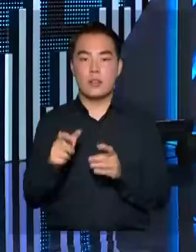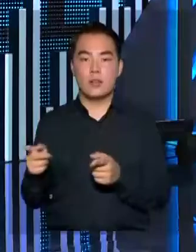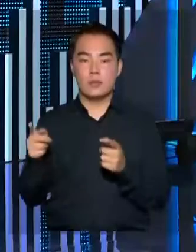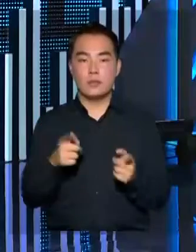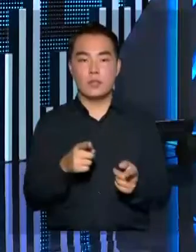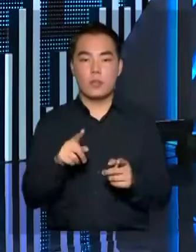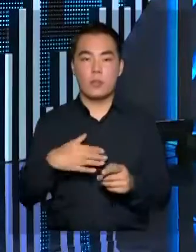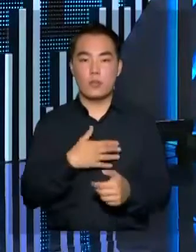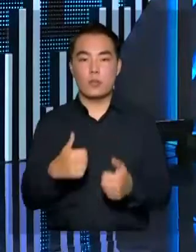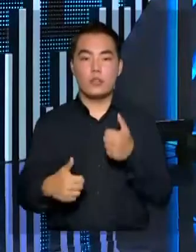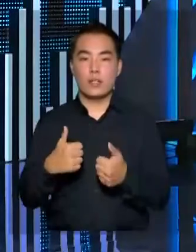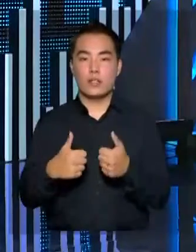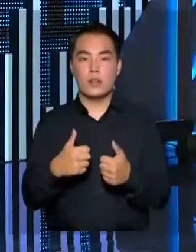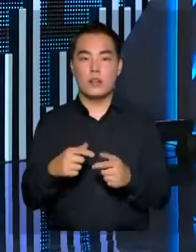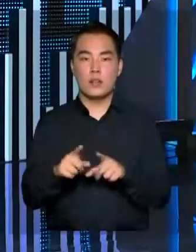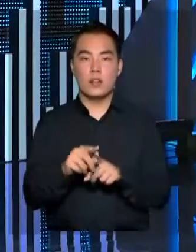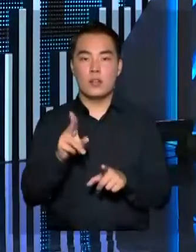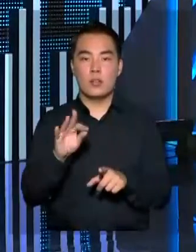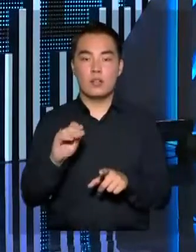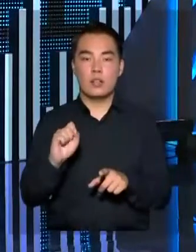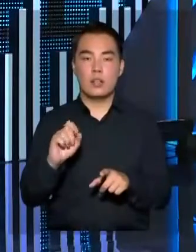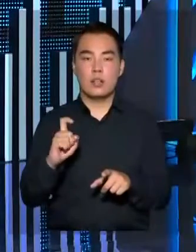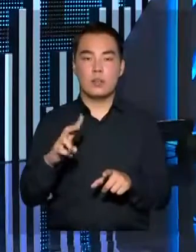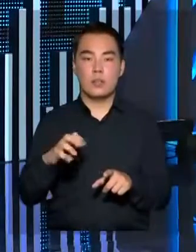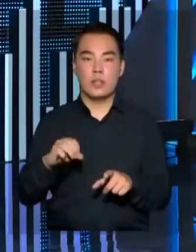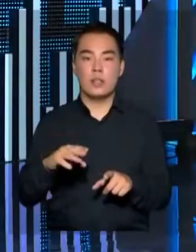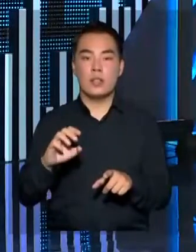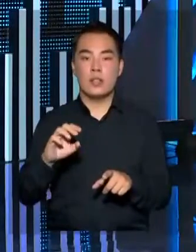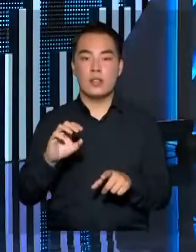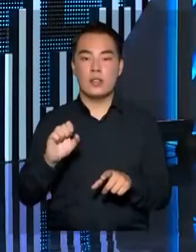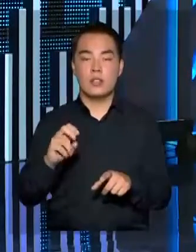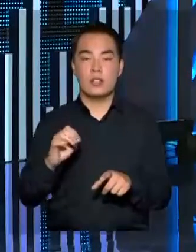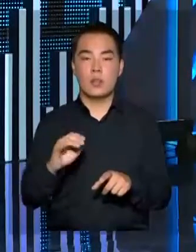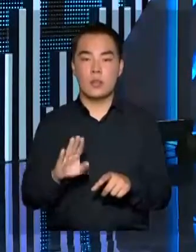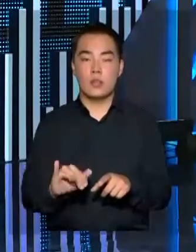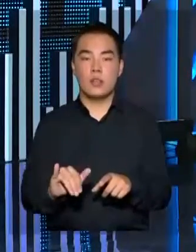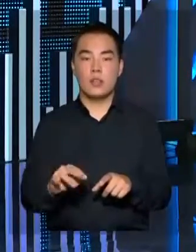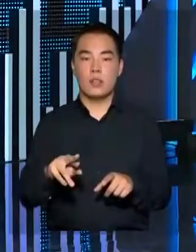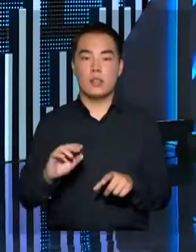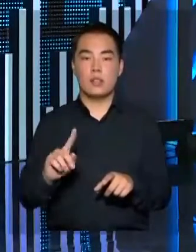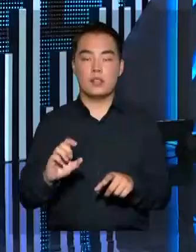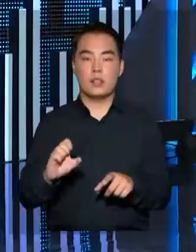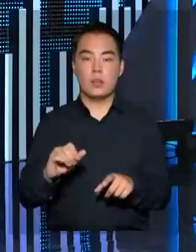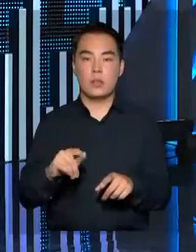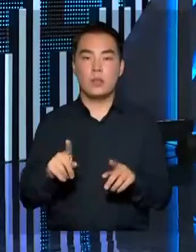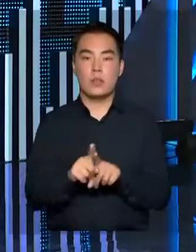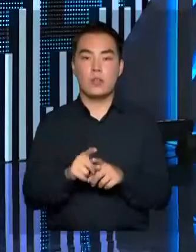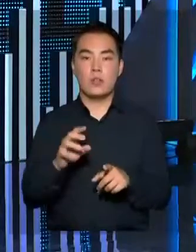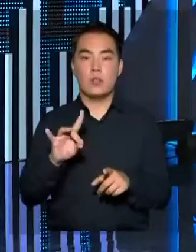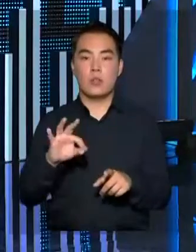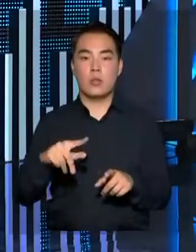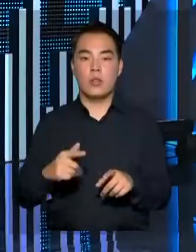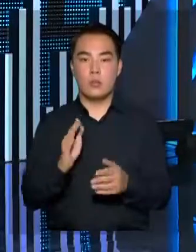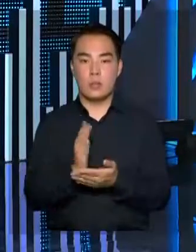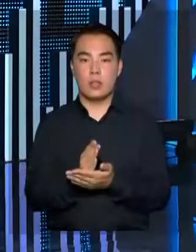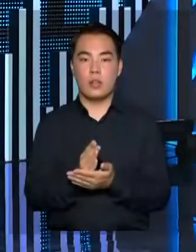мұраларды сақтау және қалпына келтіру, Қожа Ахмет Яссауи тұлғасы мен еңбектерінің түркі халықтары үшін рөлі тақырыбын талқылады.